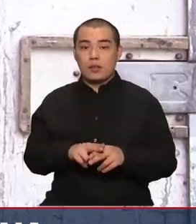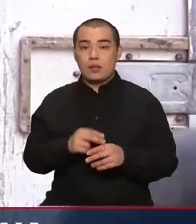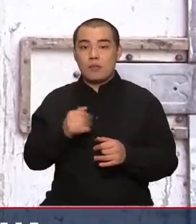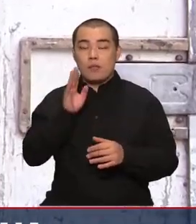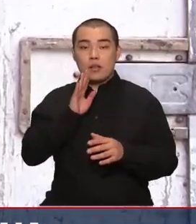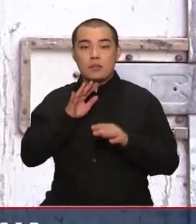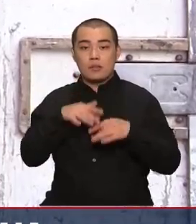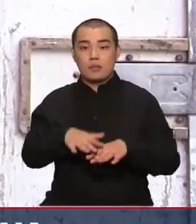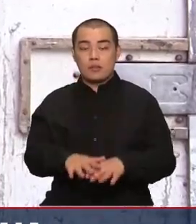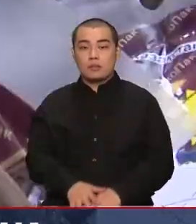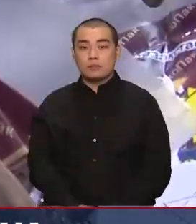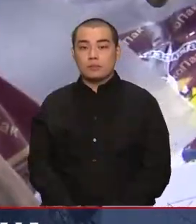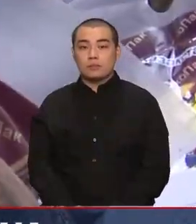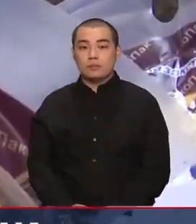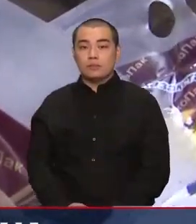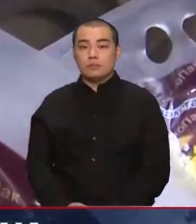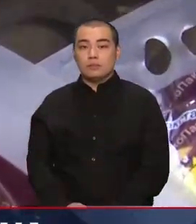стихийного бедствия.